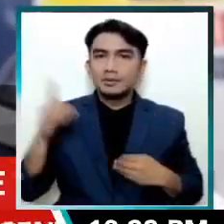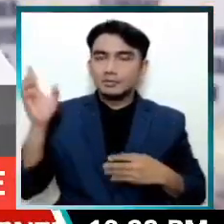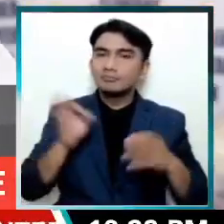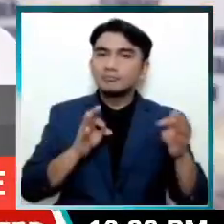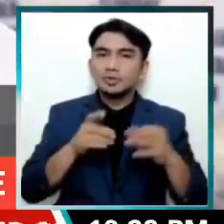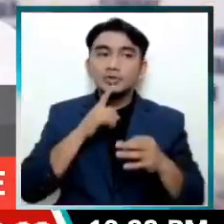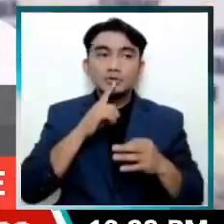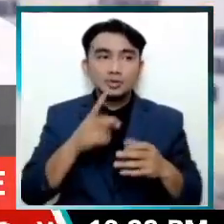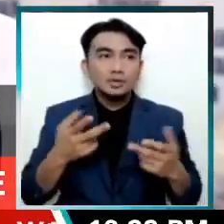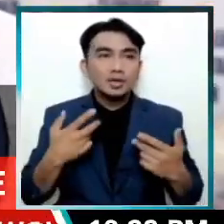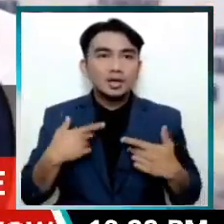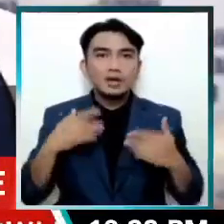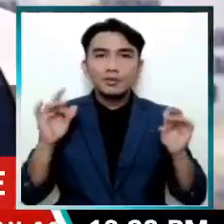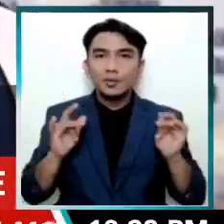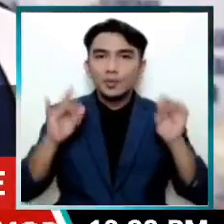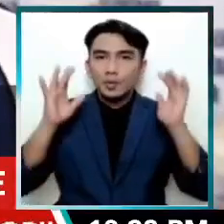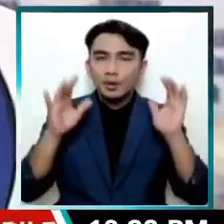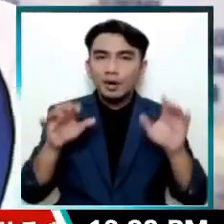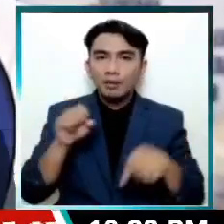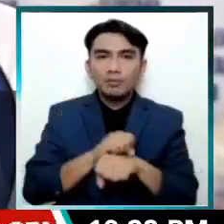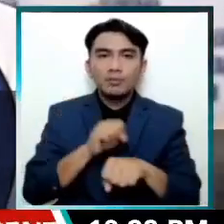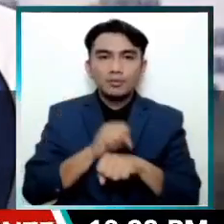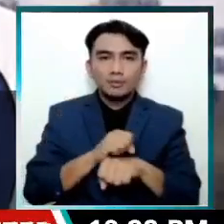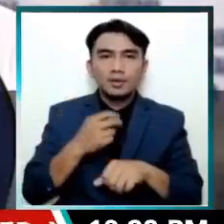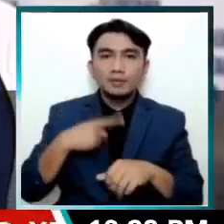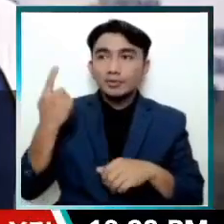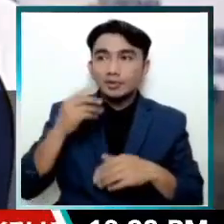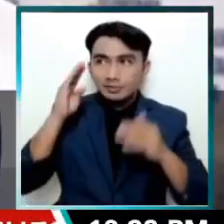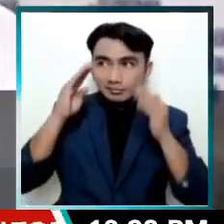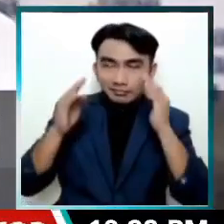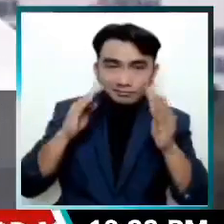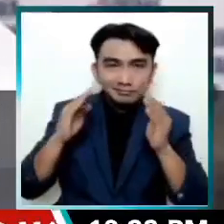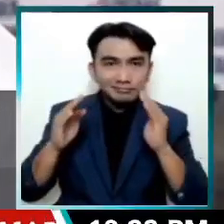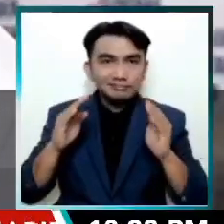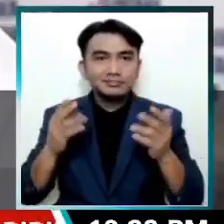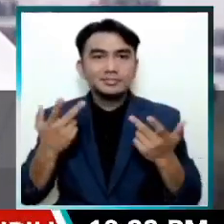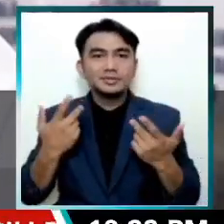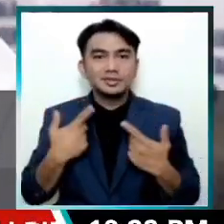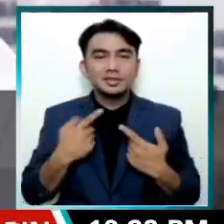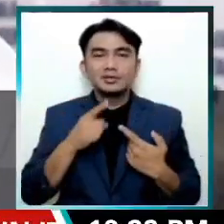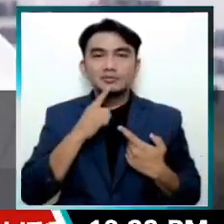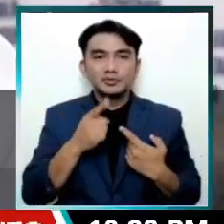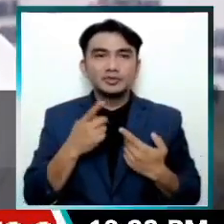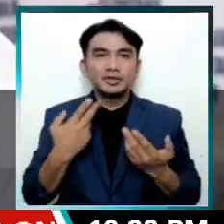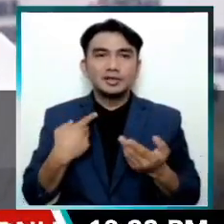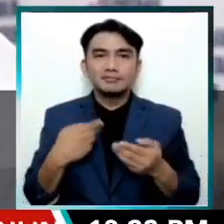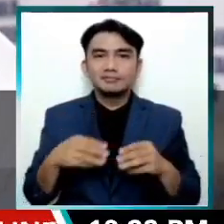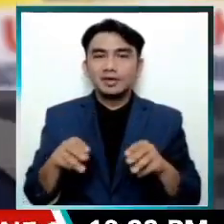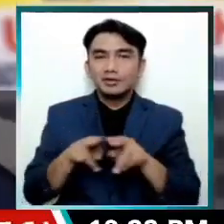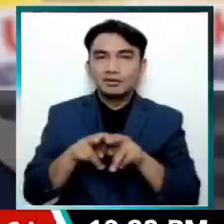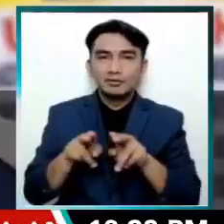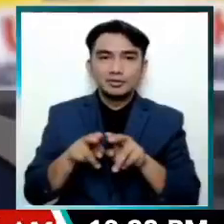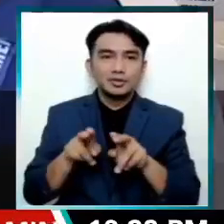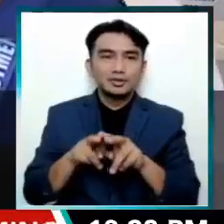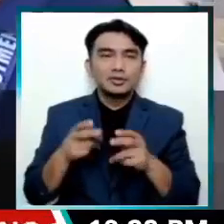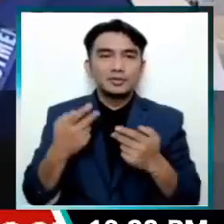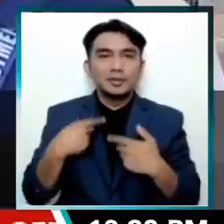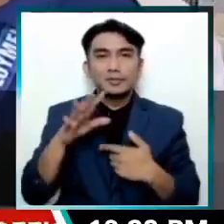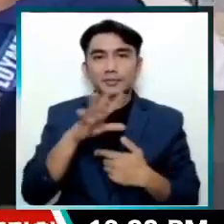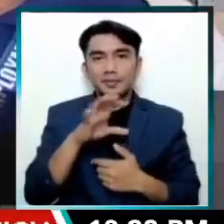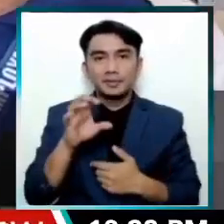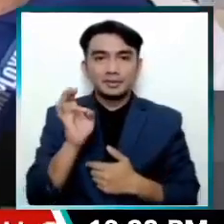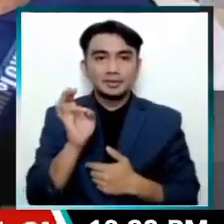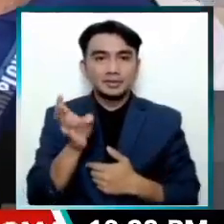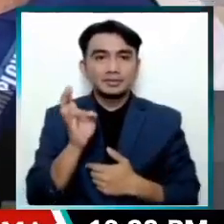sila, 4 hours lang every day. Minimum po, siyempre minimum, 570 kalahati. Meron din